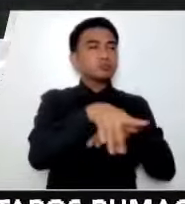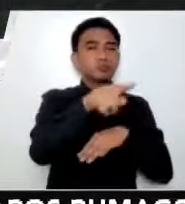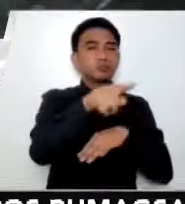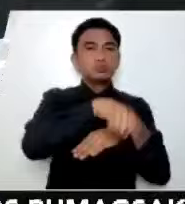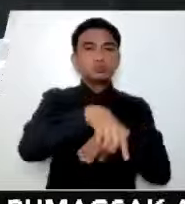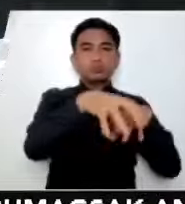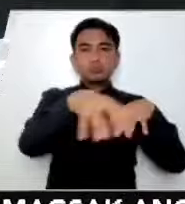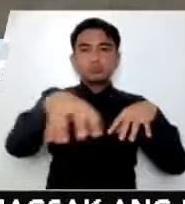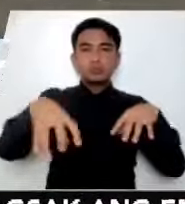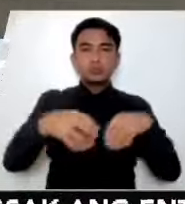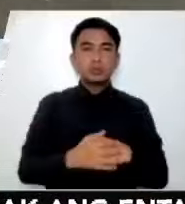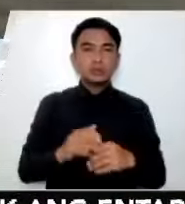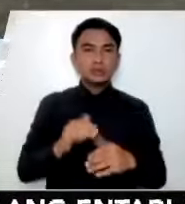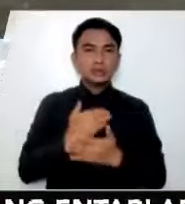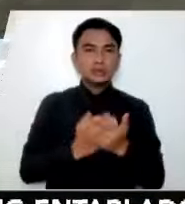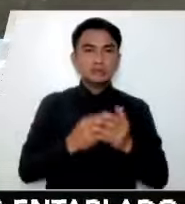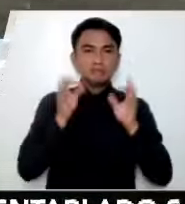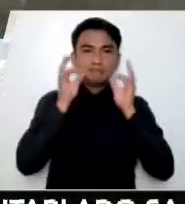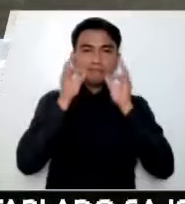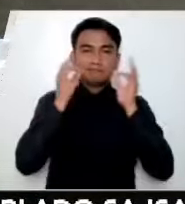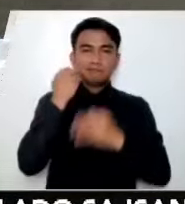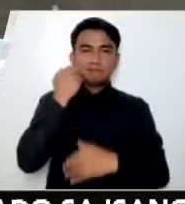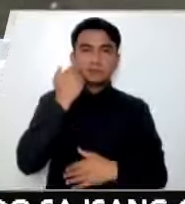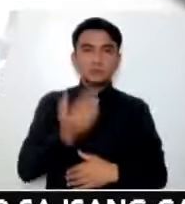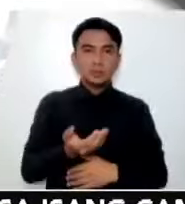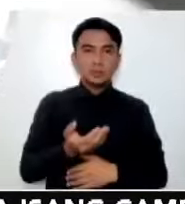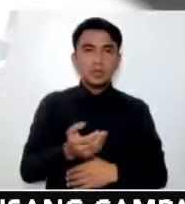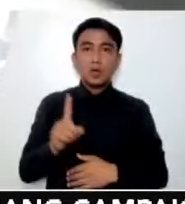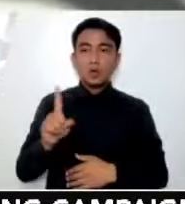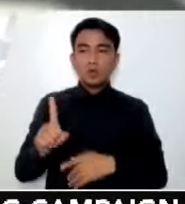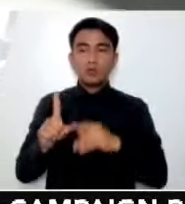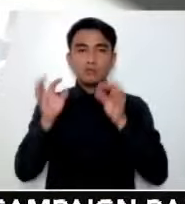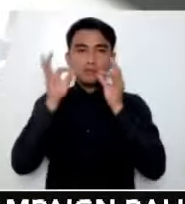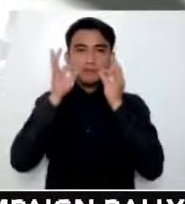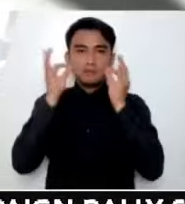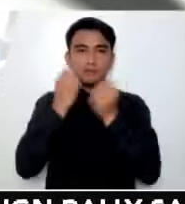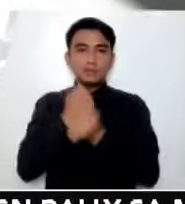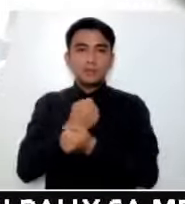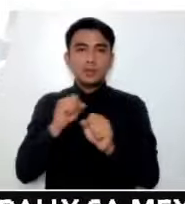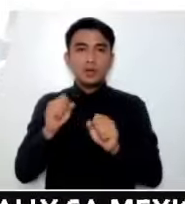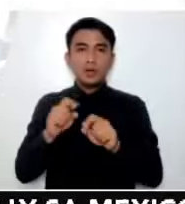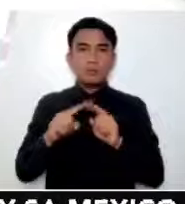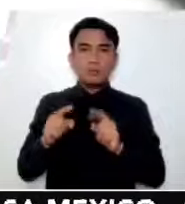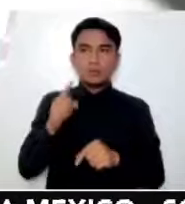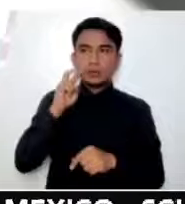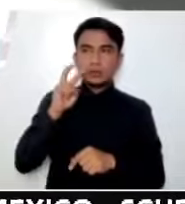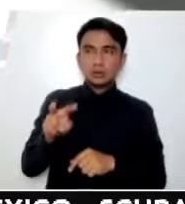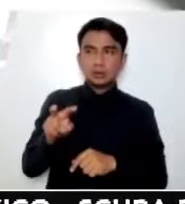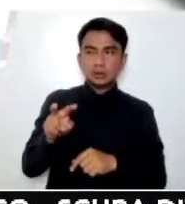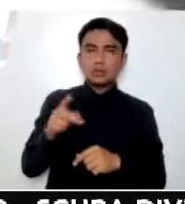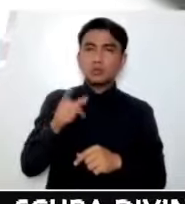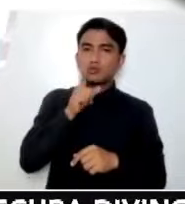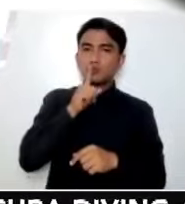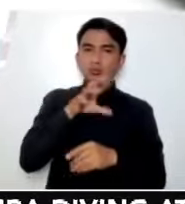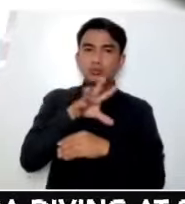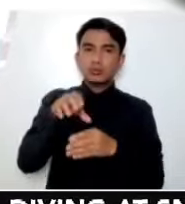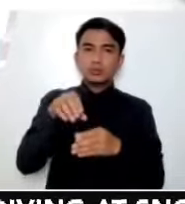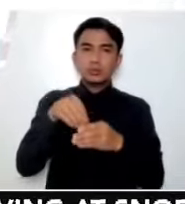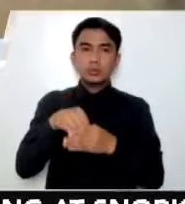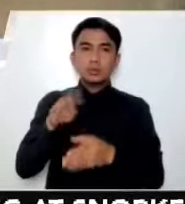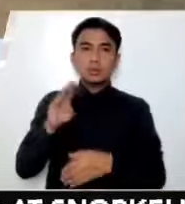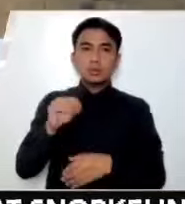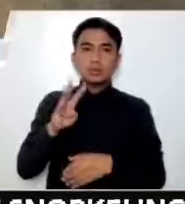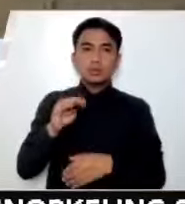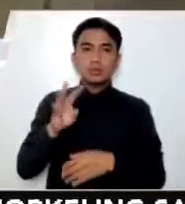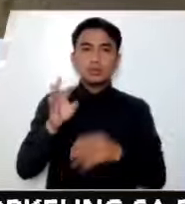nasunog na bahay nakaligtas naman ang isang pusa pero hindi patiyak kung isa ito sa la na pusa sa kwartong unang nasunog